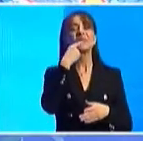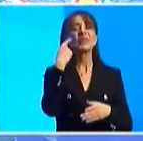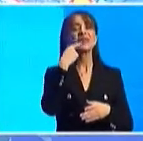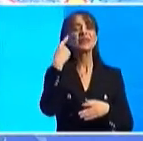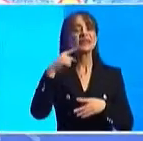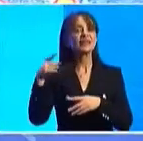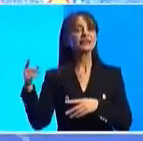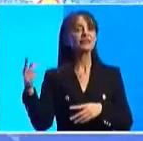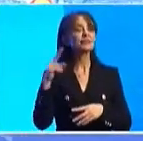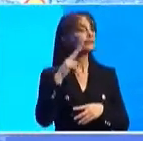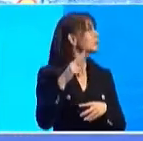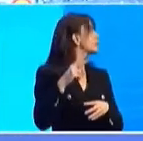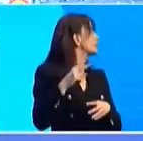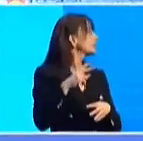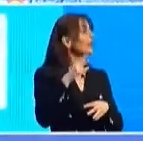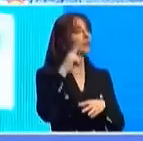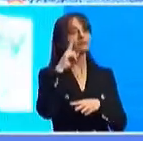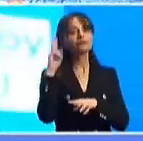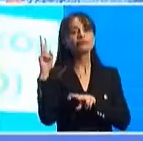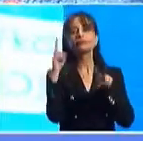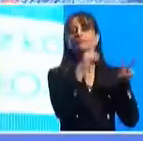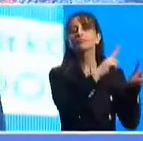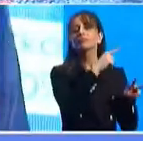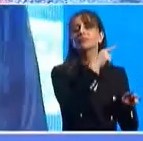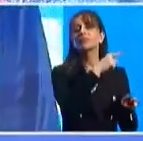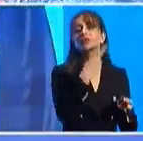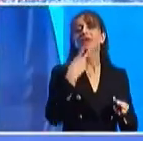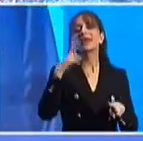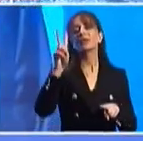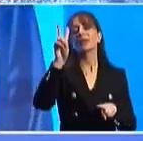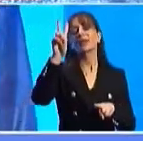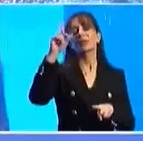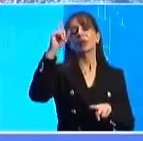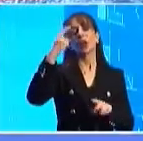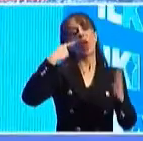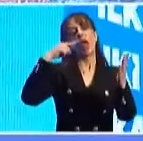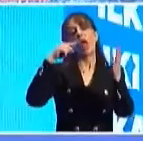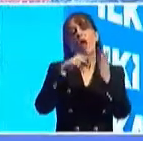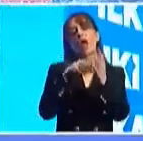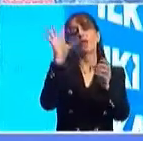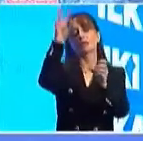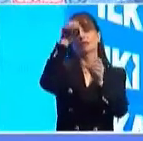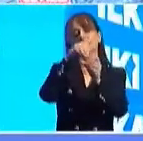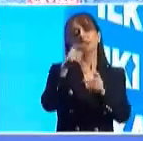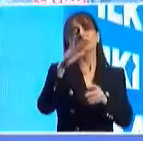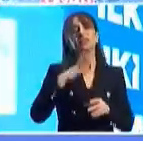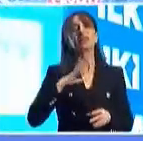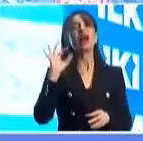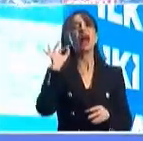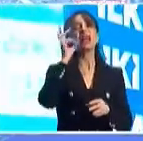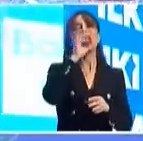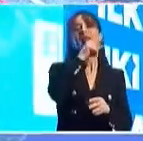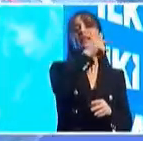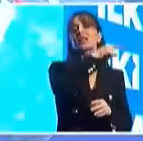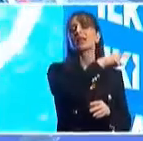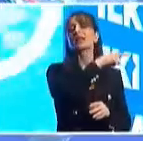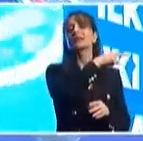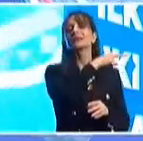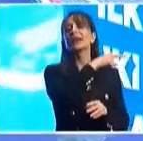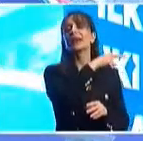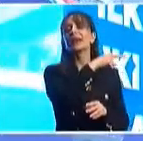göstermiş olduğumuz hatlarda 2029 hedeflerimiz, yeşillerle gösterdiğimiz hatlarda